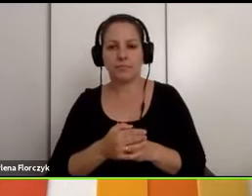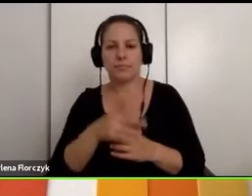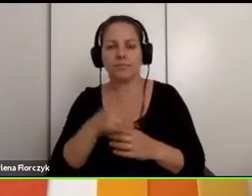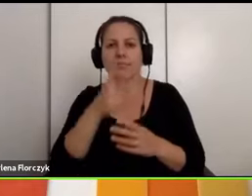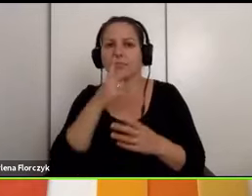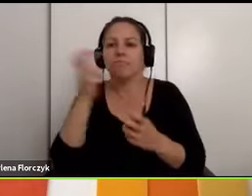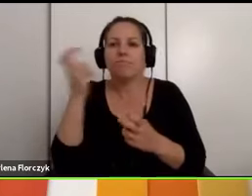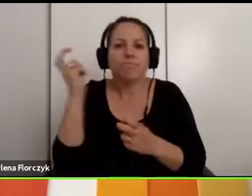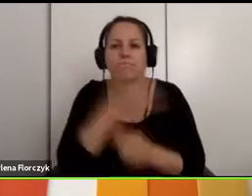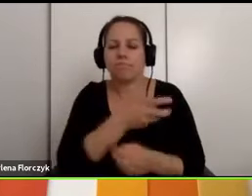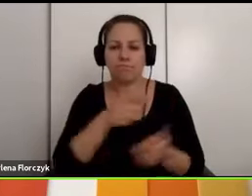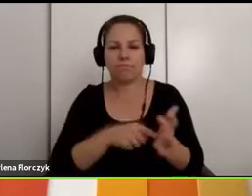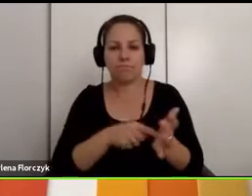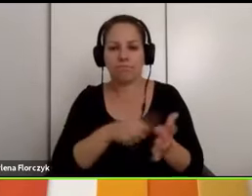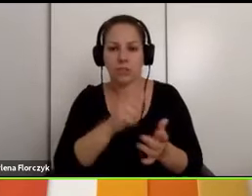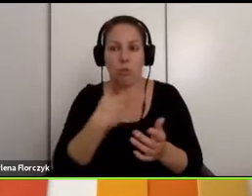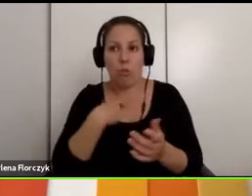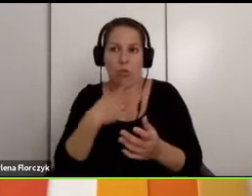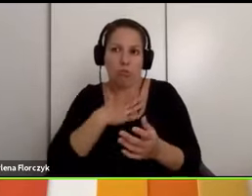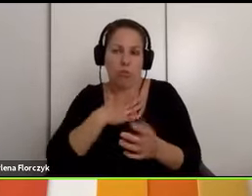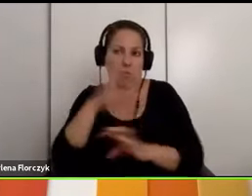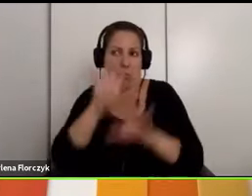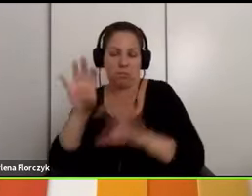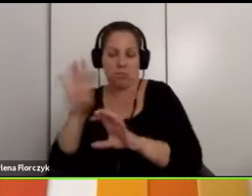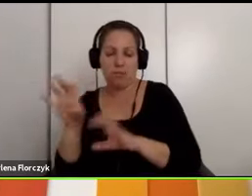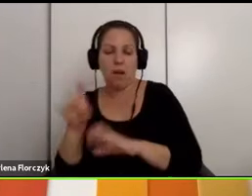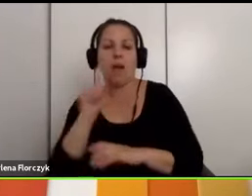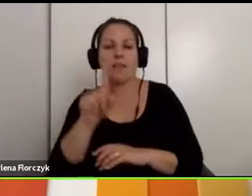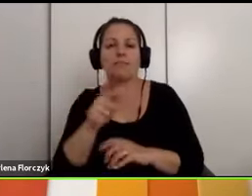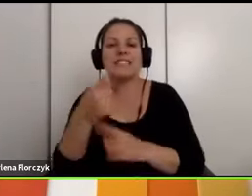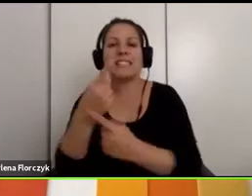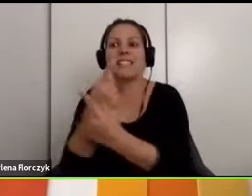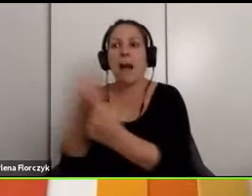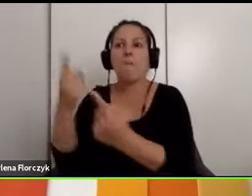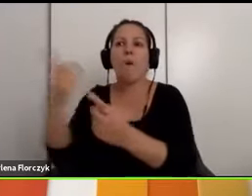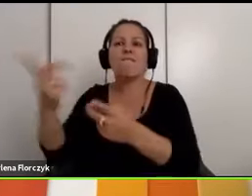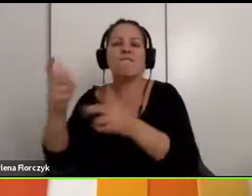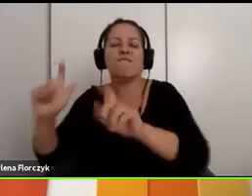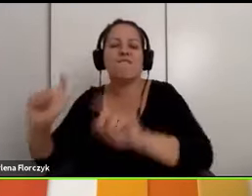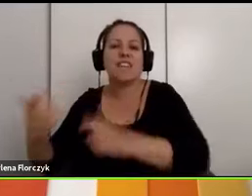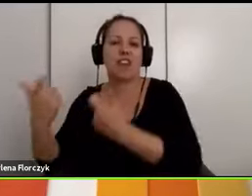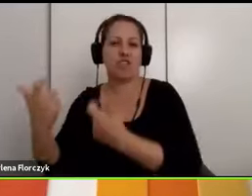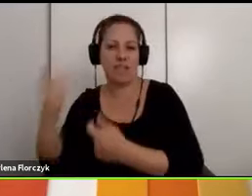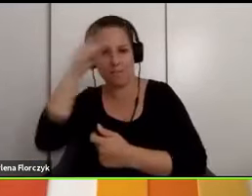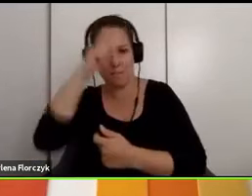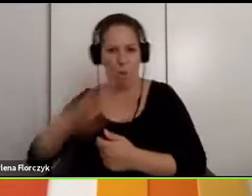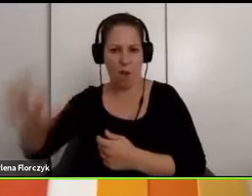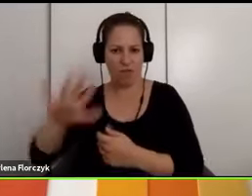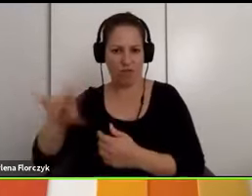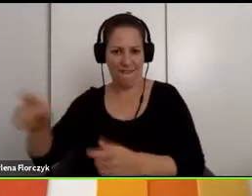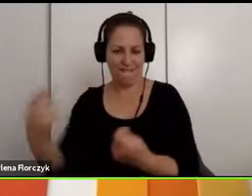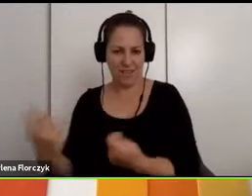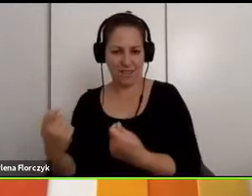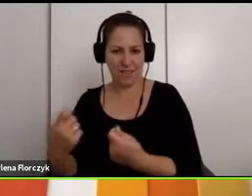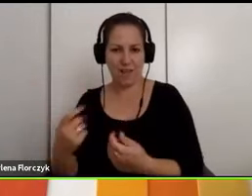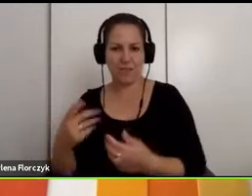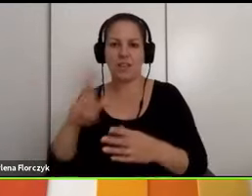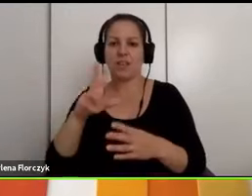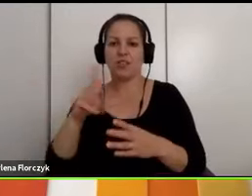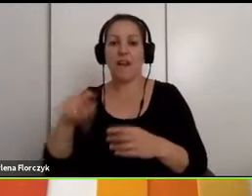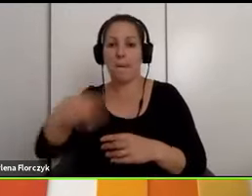ekscytujące, z tego co widzę, jest samo wydarzenie społeczne festiwalu. To znaczy to,